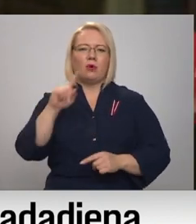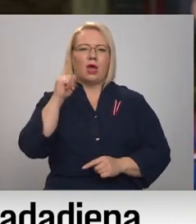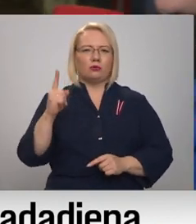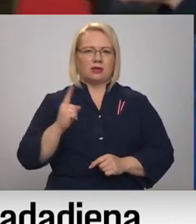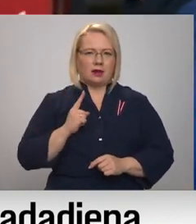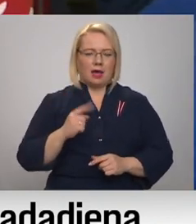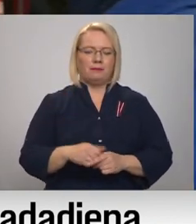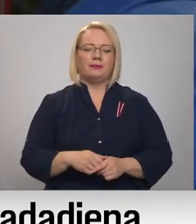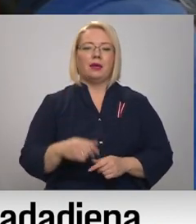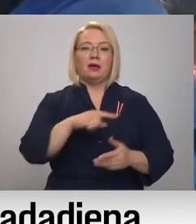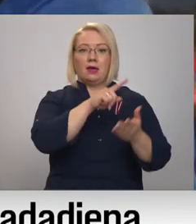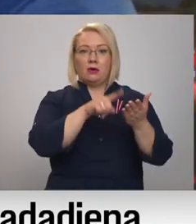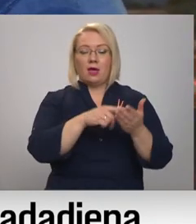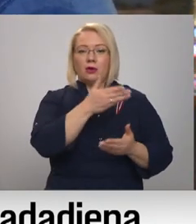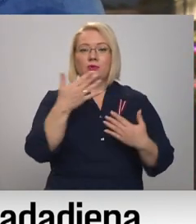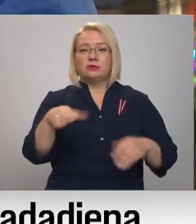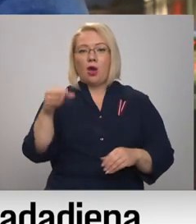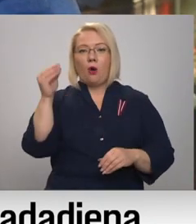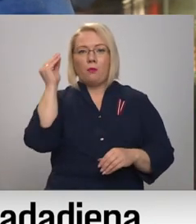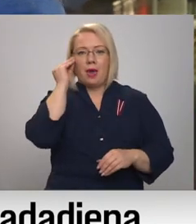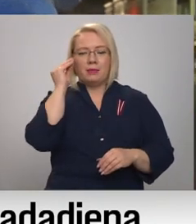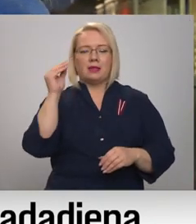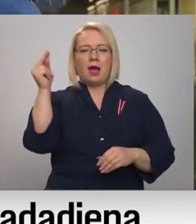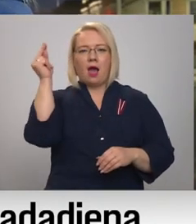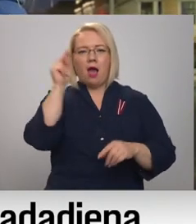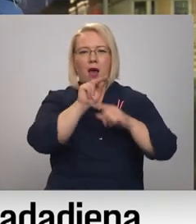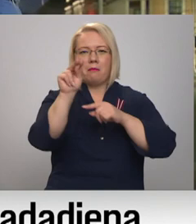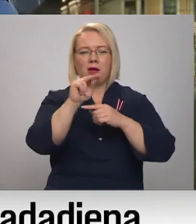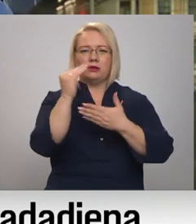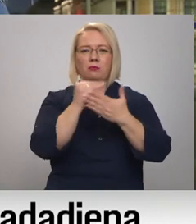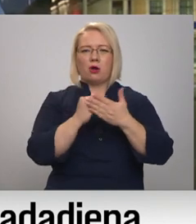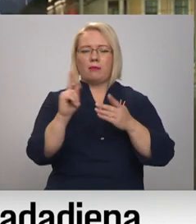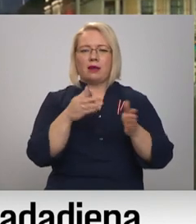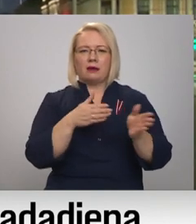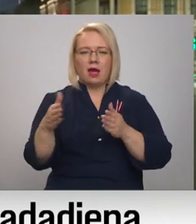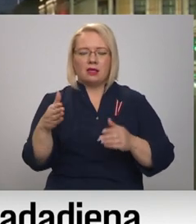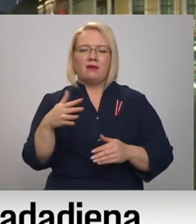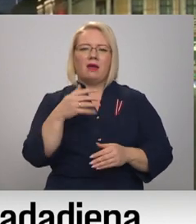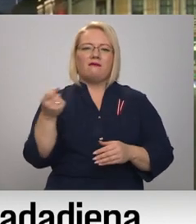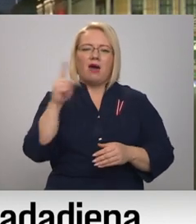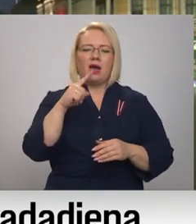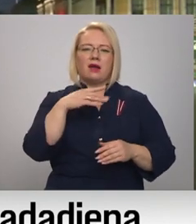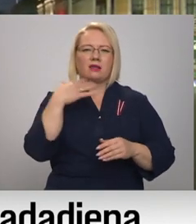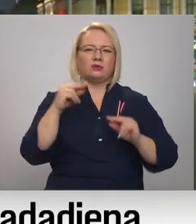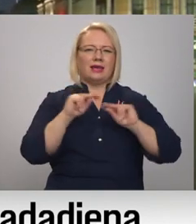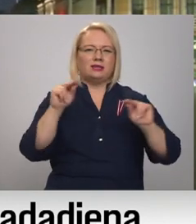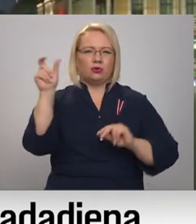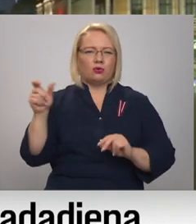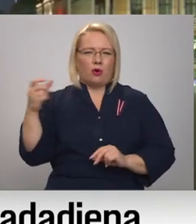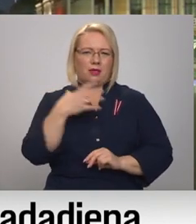pieminējāt, ka tātad apmācības programma ir gatava šobrīd, ir vairāk nepieciešami instruktori. Kā jūs